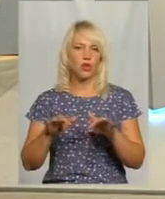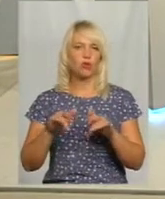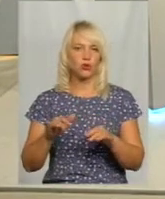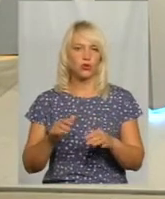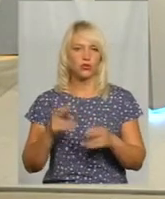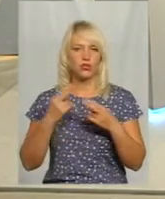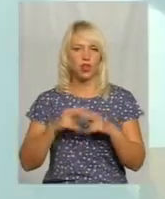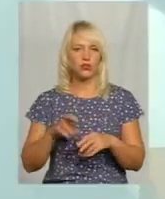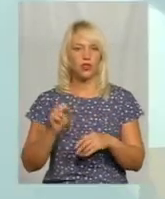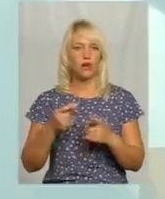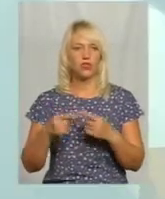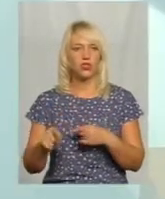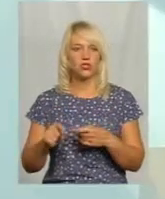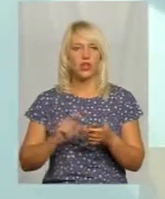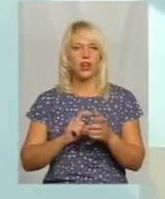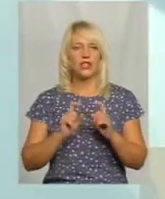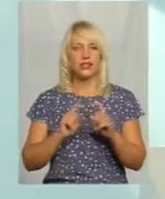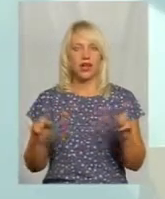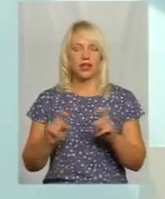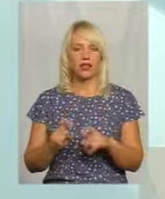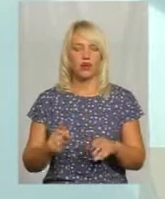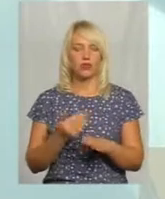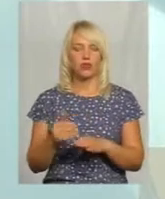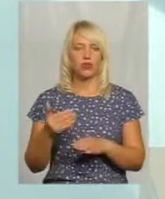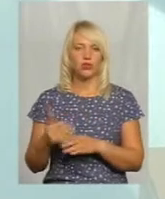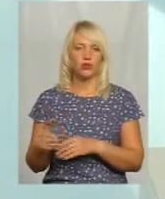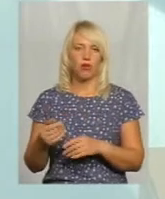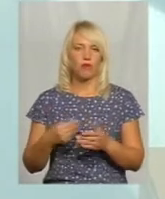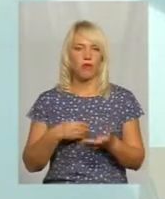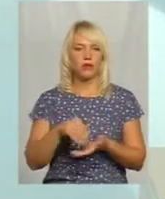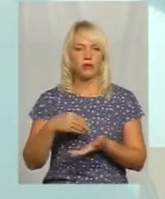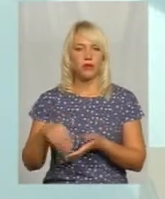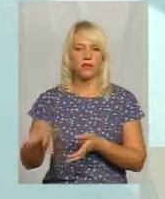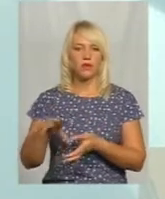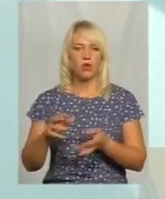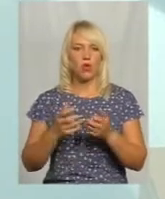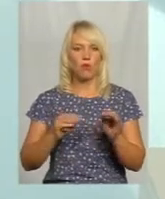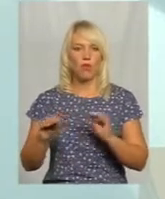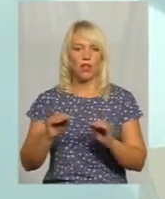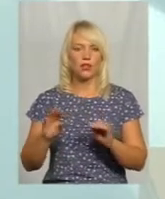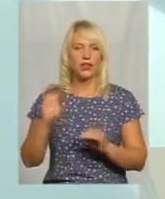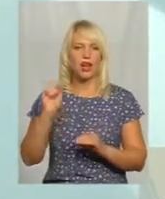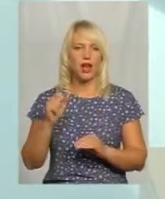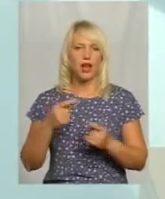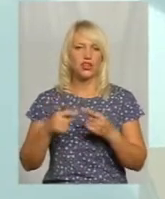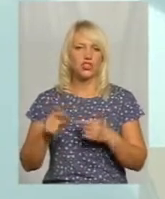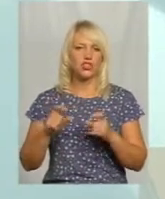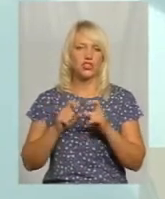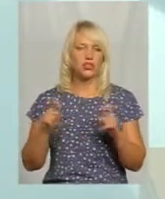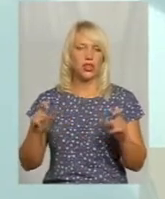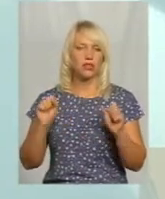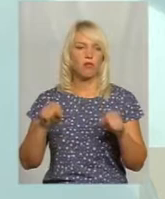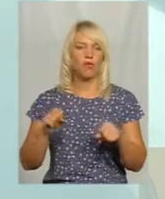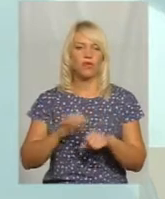інших закладах початково придбано всього обладнання. А ще інші заклади, можливо, і